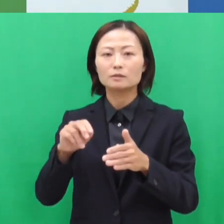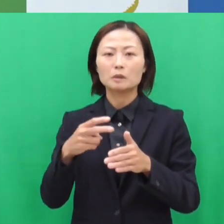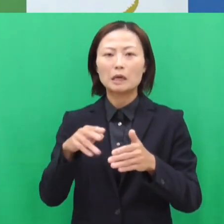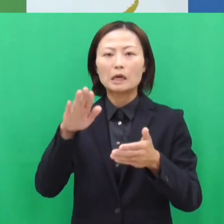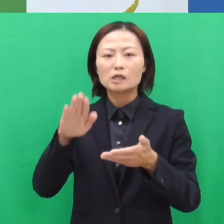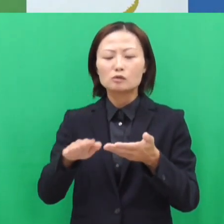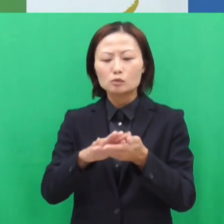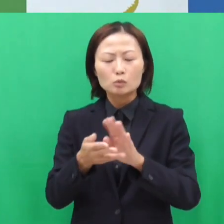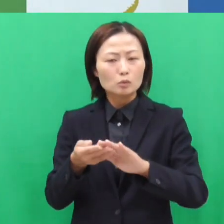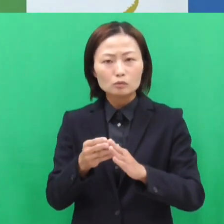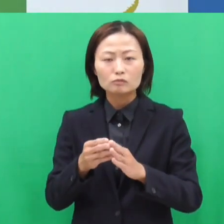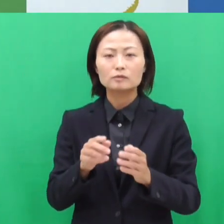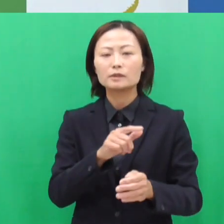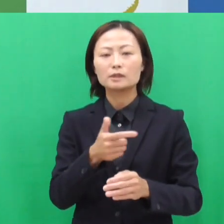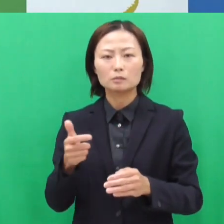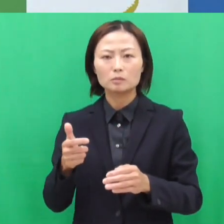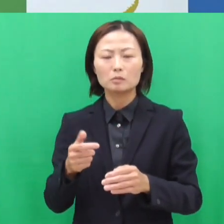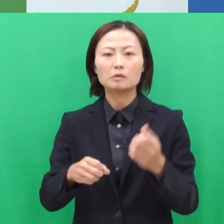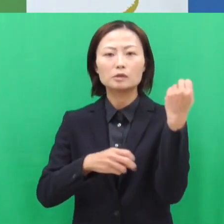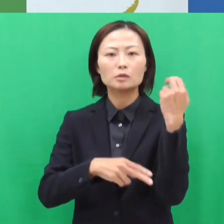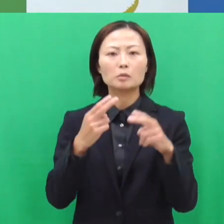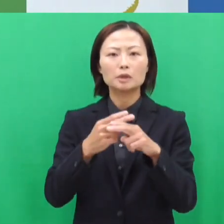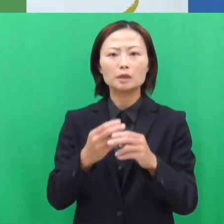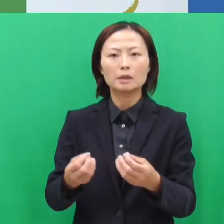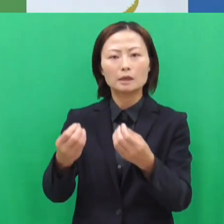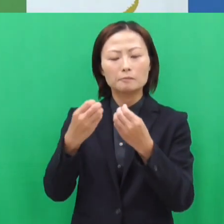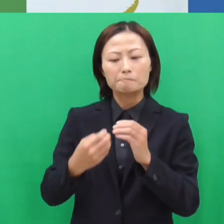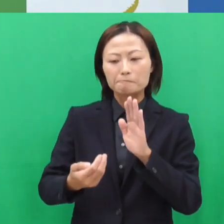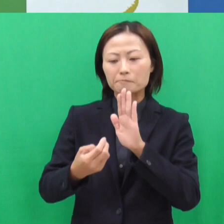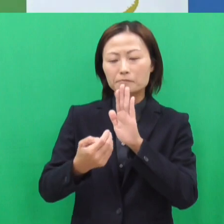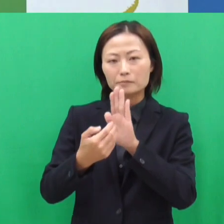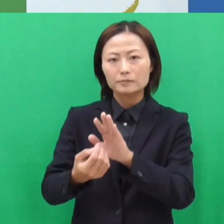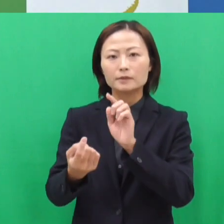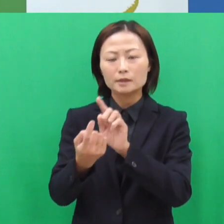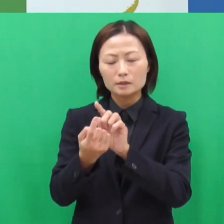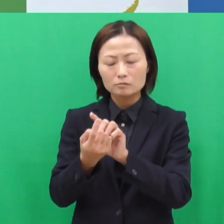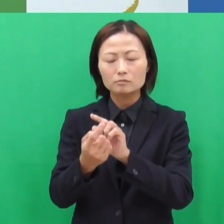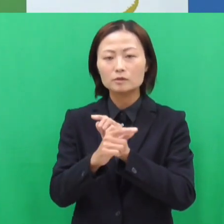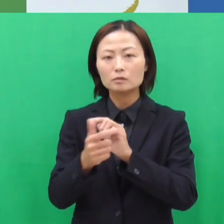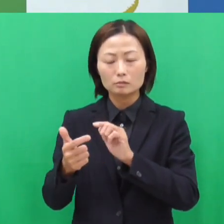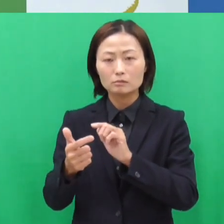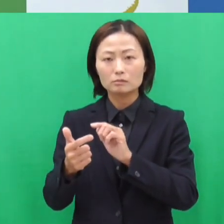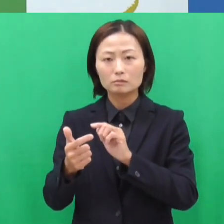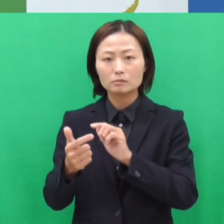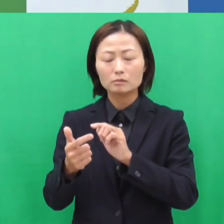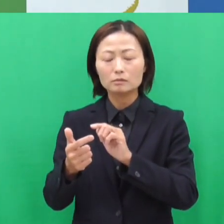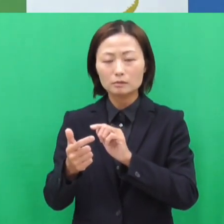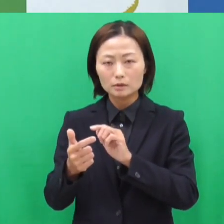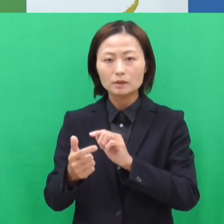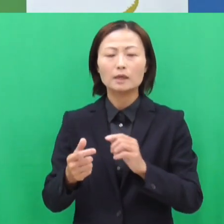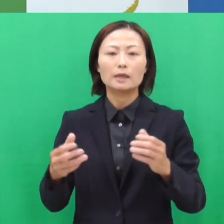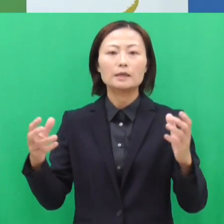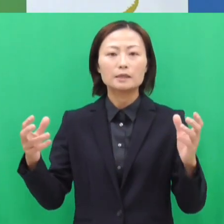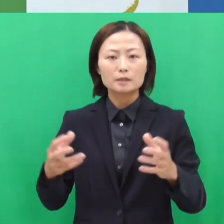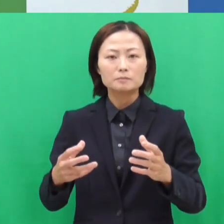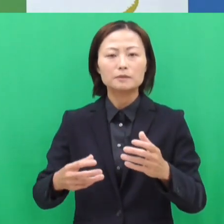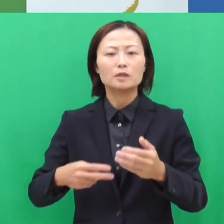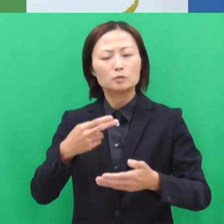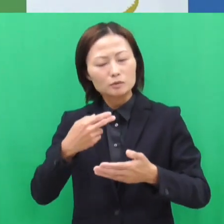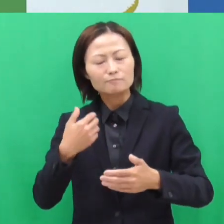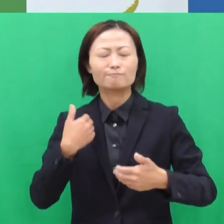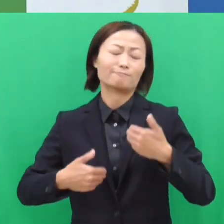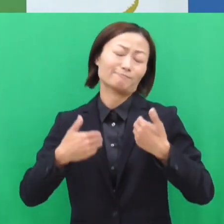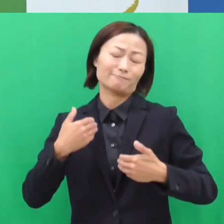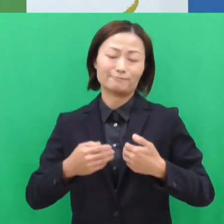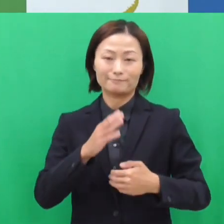た基本的なことを望みながらですね会食を楽しんでいただければというふうに今の段階では思っております